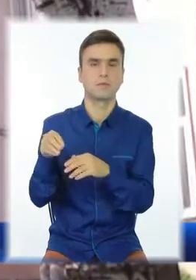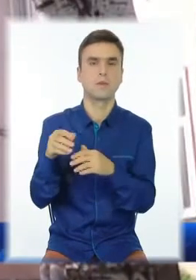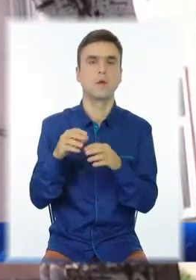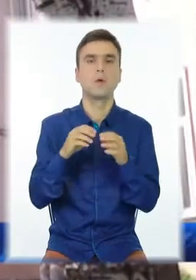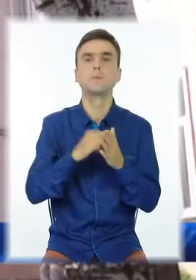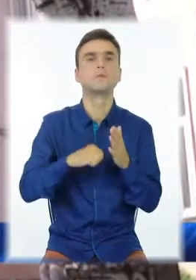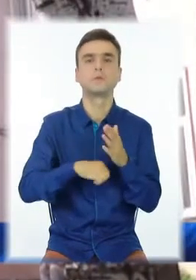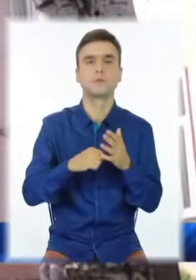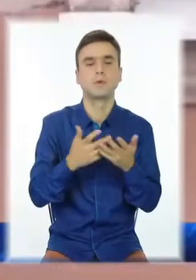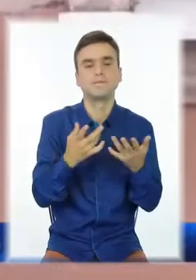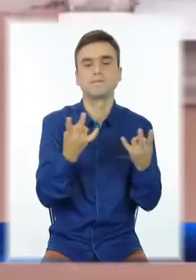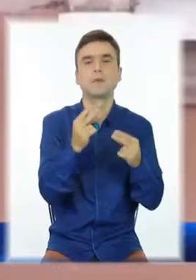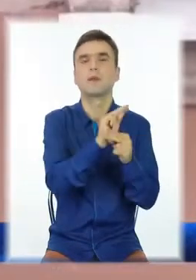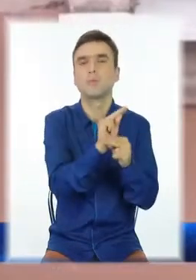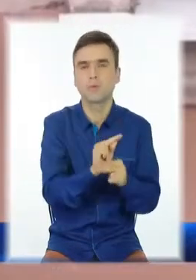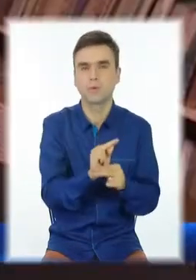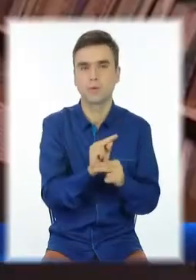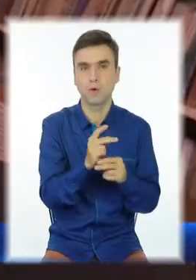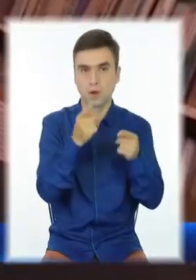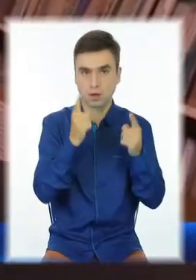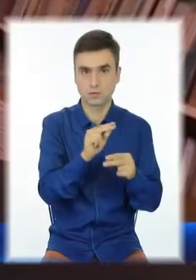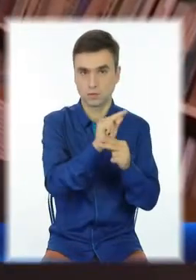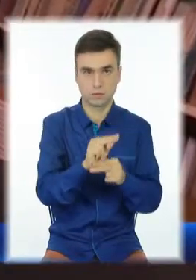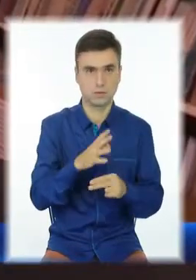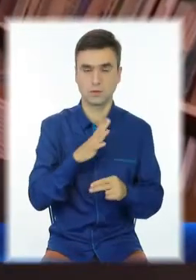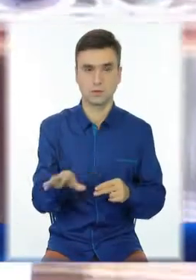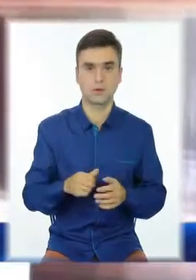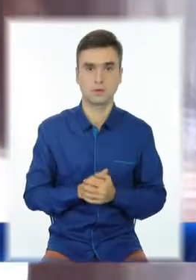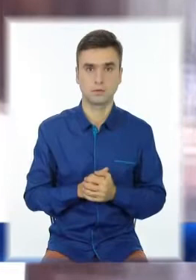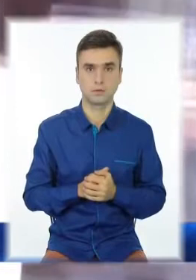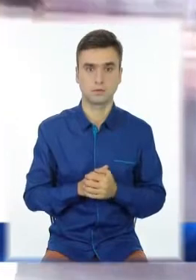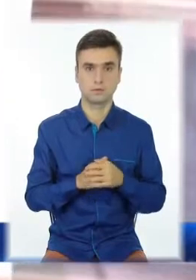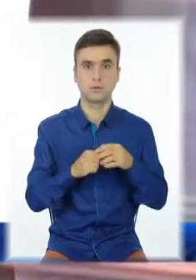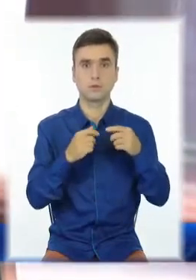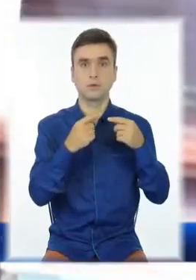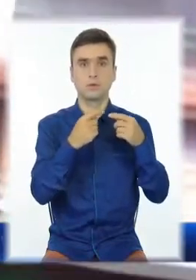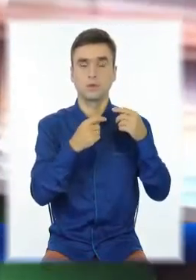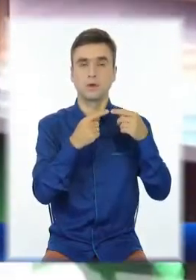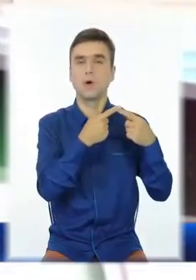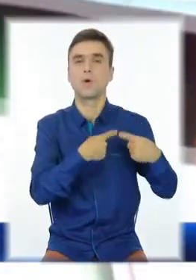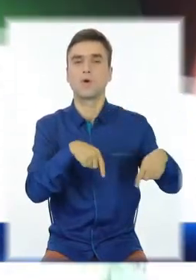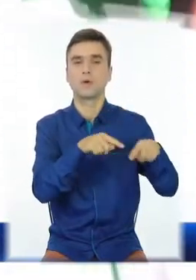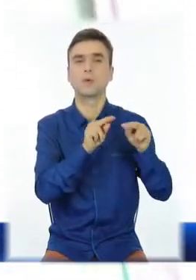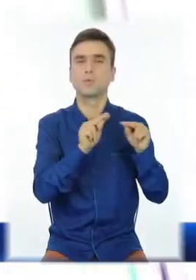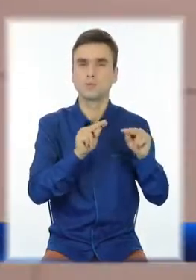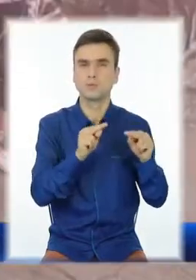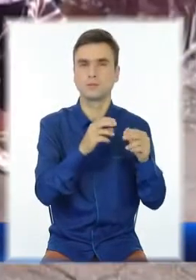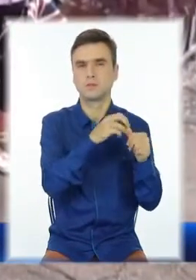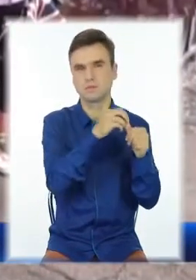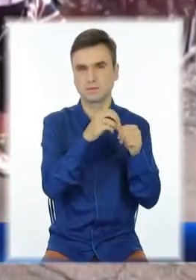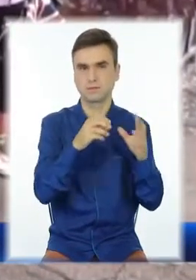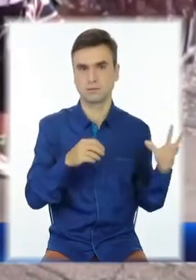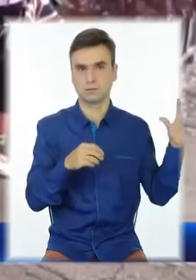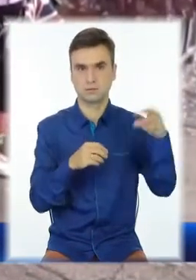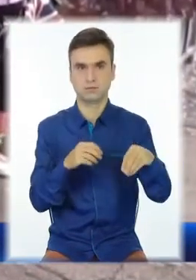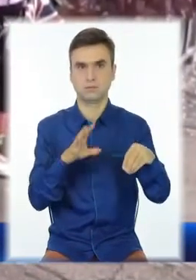Але реконструкцію так і не розпочали. А у приміщенні закладу розташувався відділ освіти Центральної міської райради. 2 роки судів